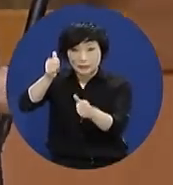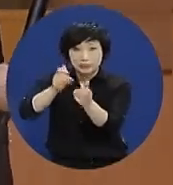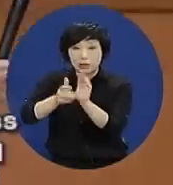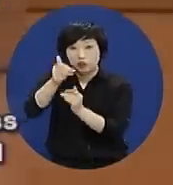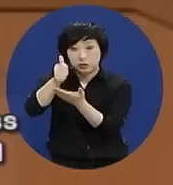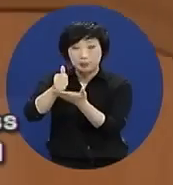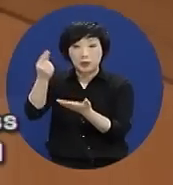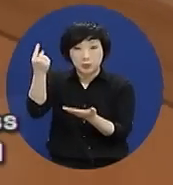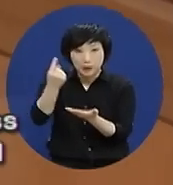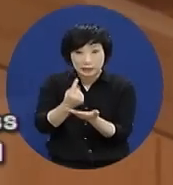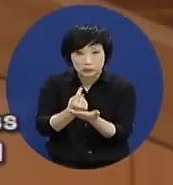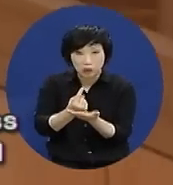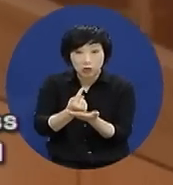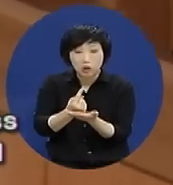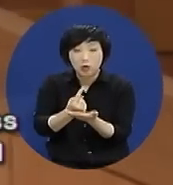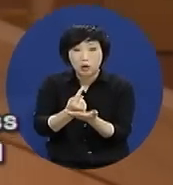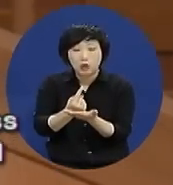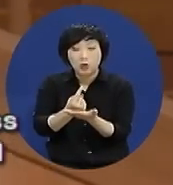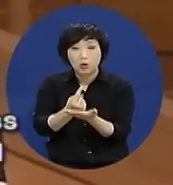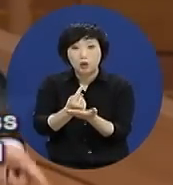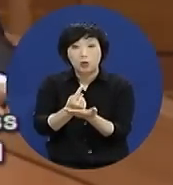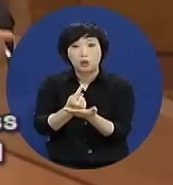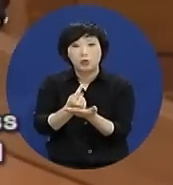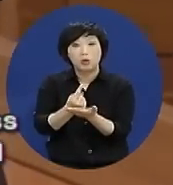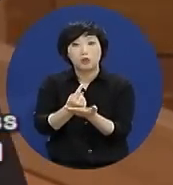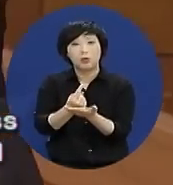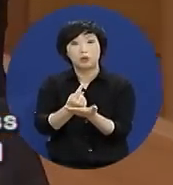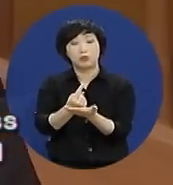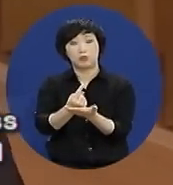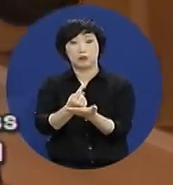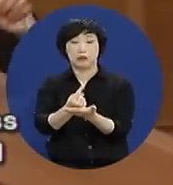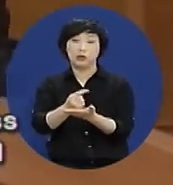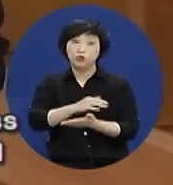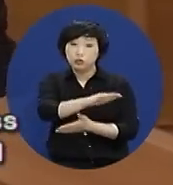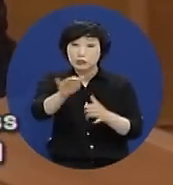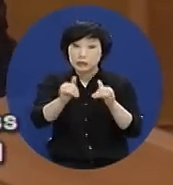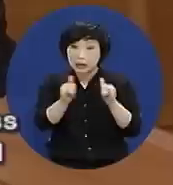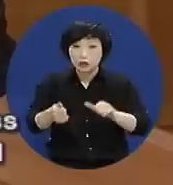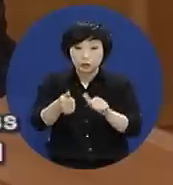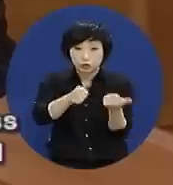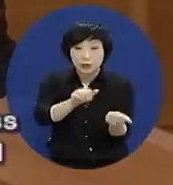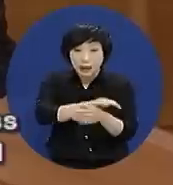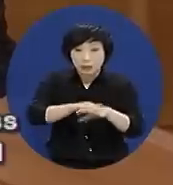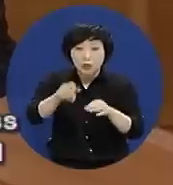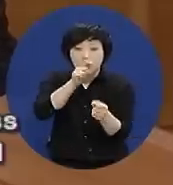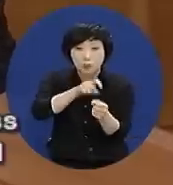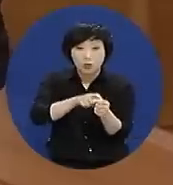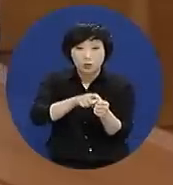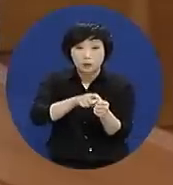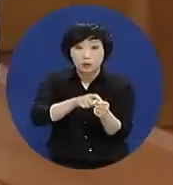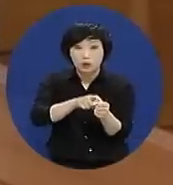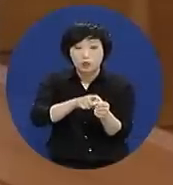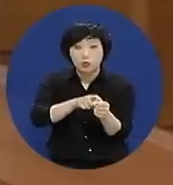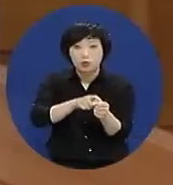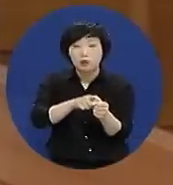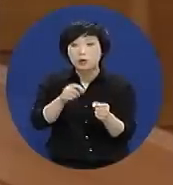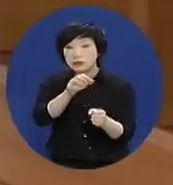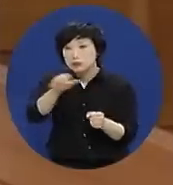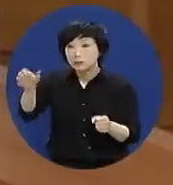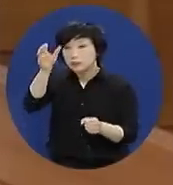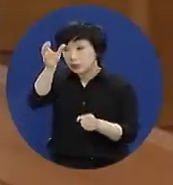たしかし神の巫女が人間の死を解決しようと十字家にかけられ